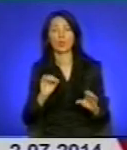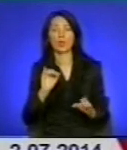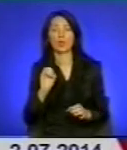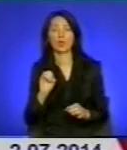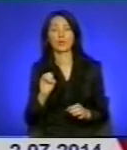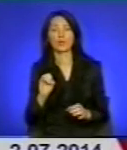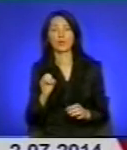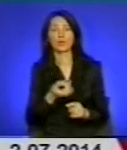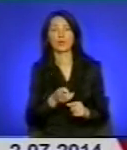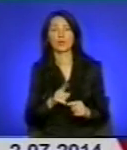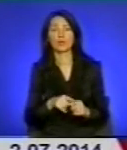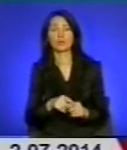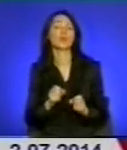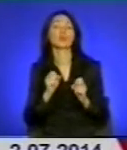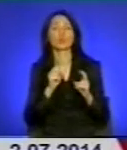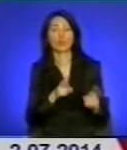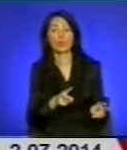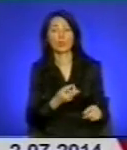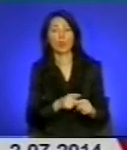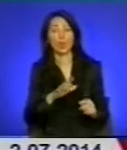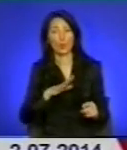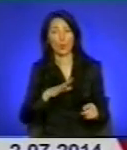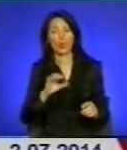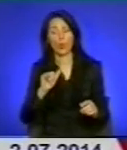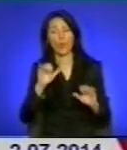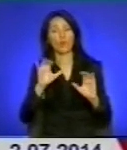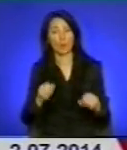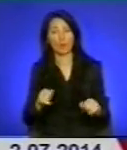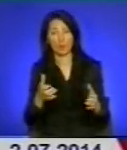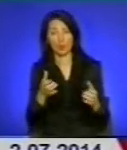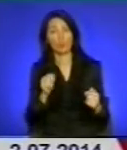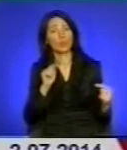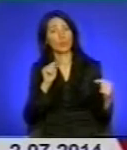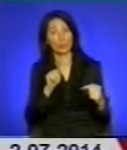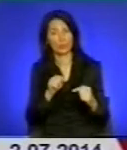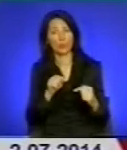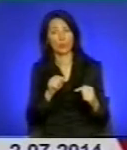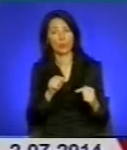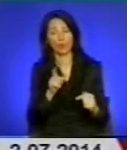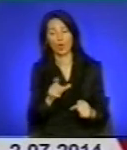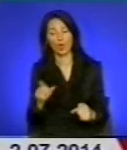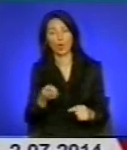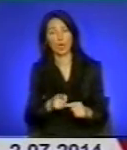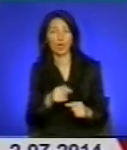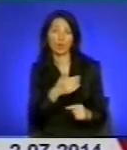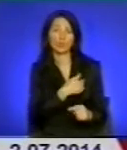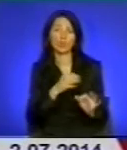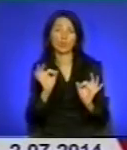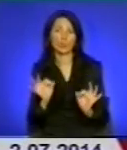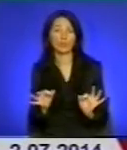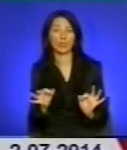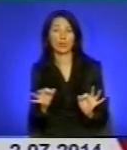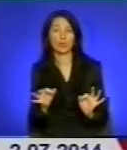оці злочинці які були у владі вони отримали спротив людей які хотіли справедливості